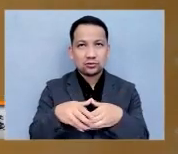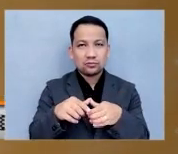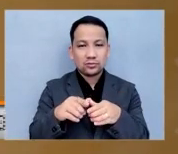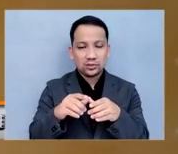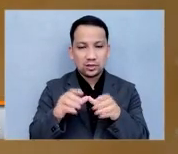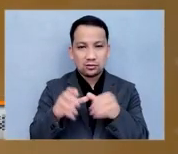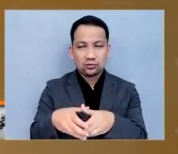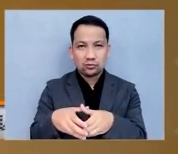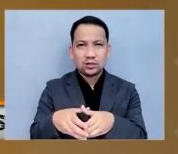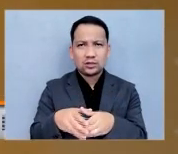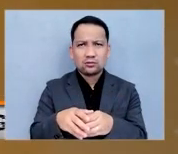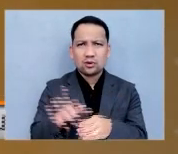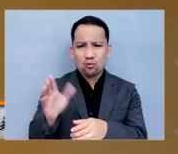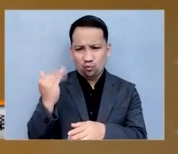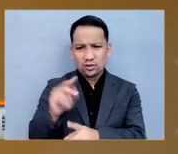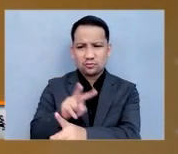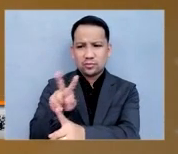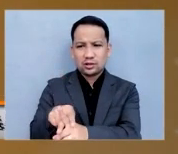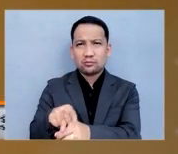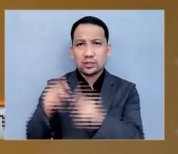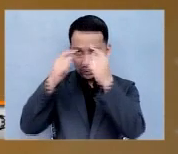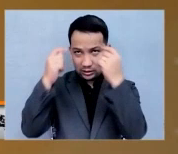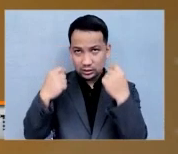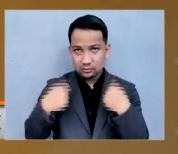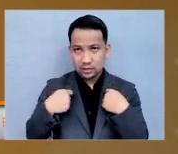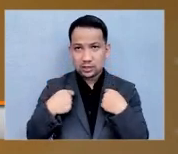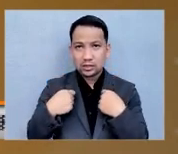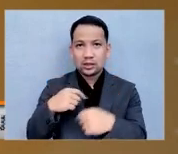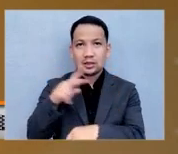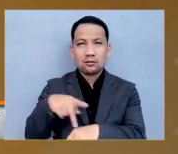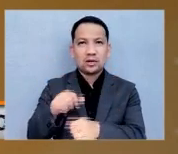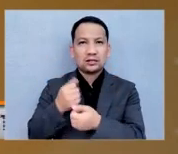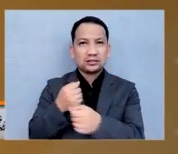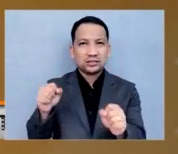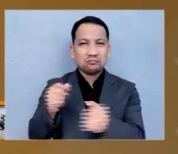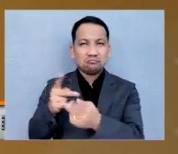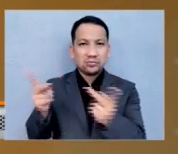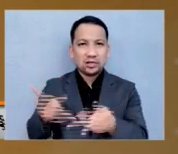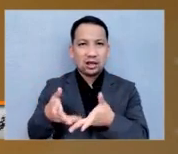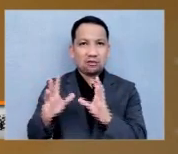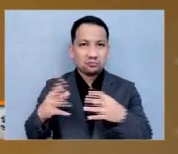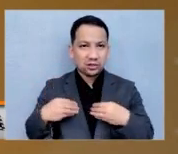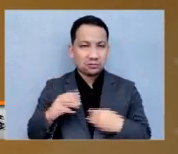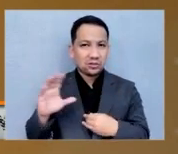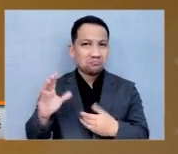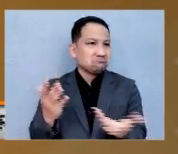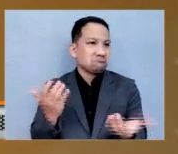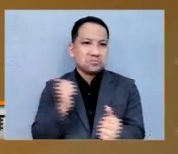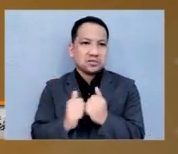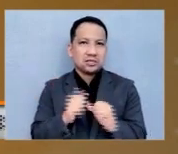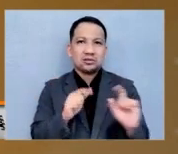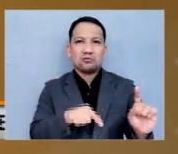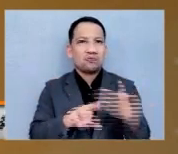nilang ang pag-apply ng political asylum ni Teves sa Timor-Leste ay malinaw na pinapakitang walang intensyon ng